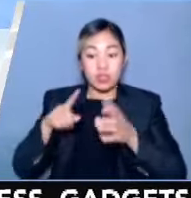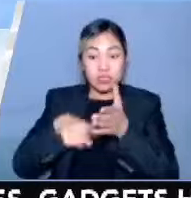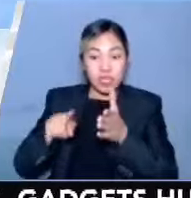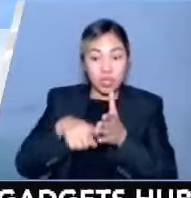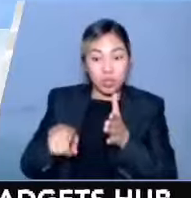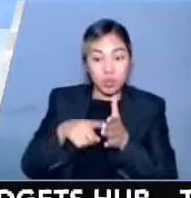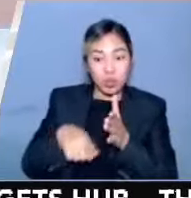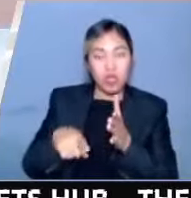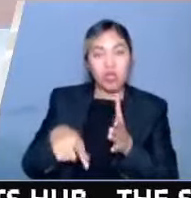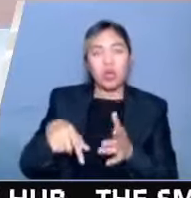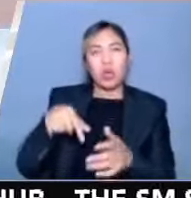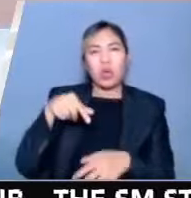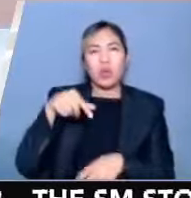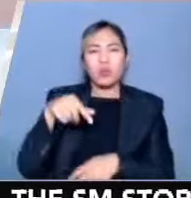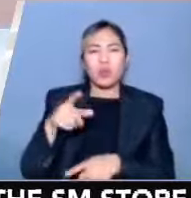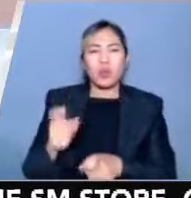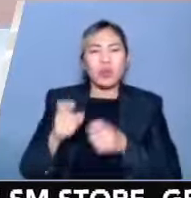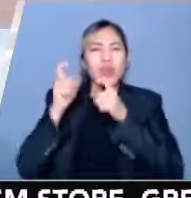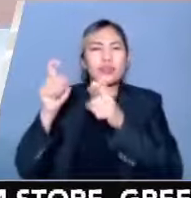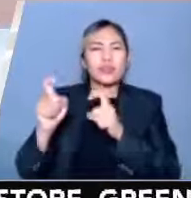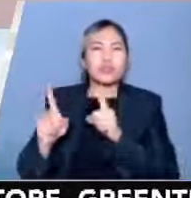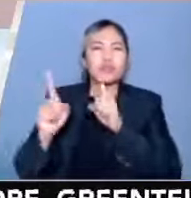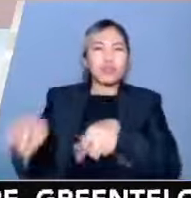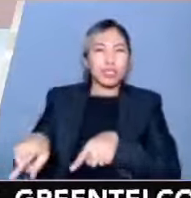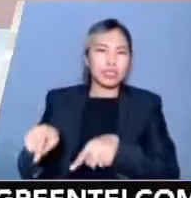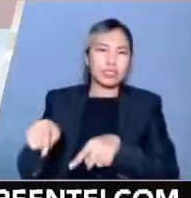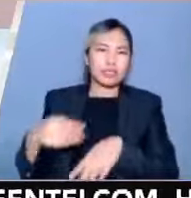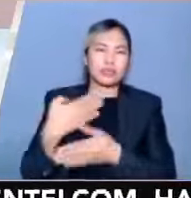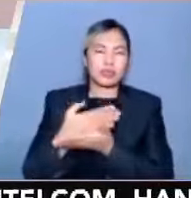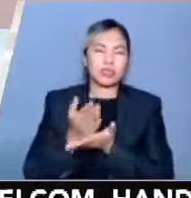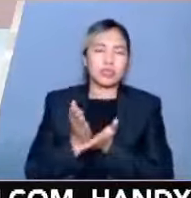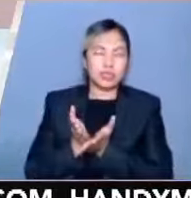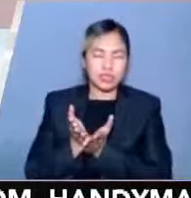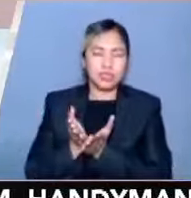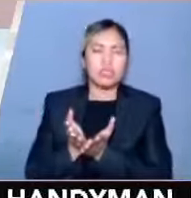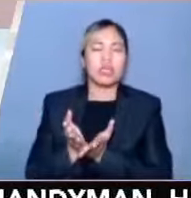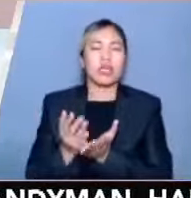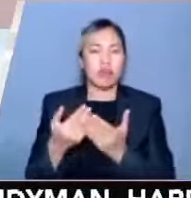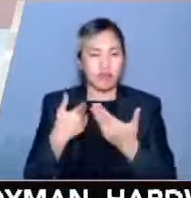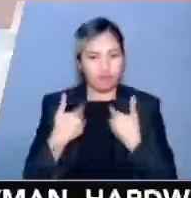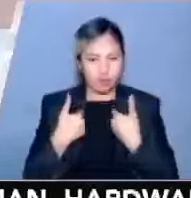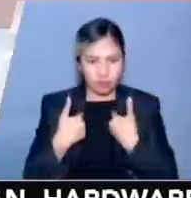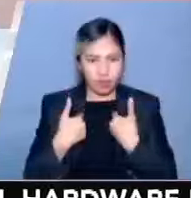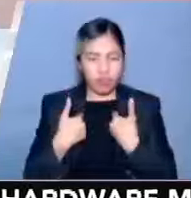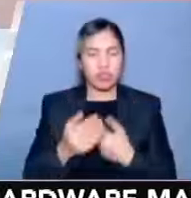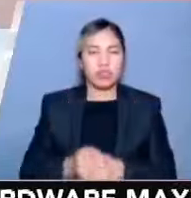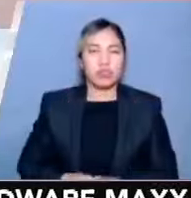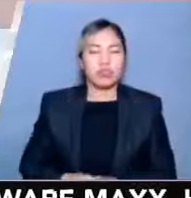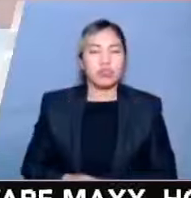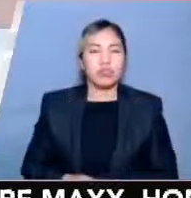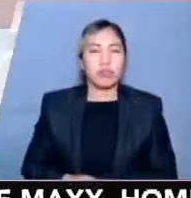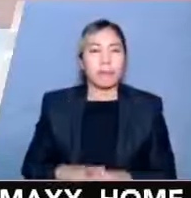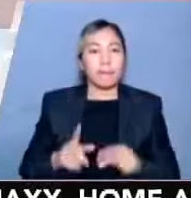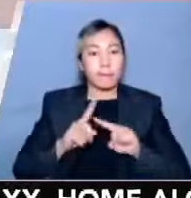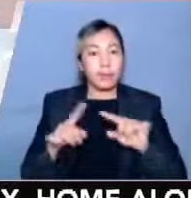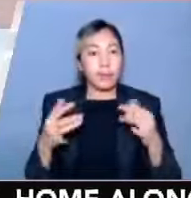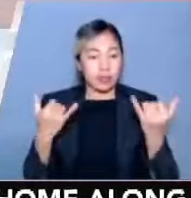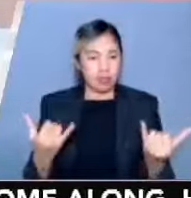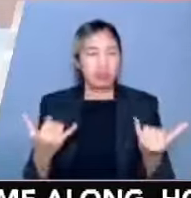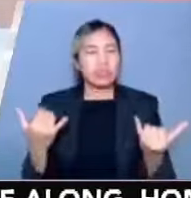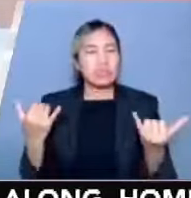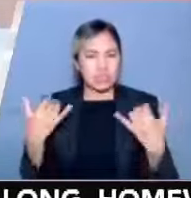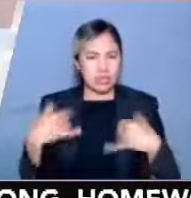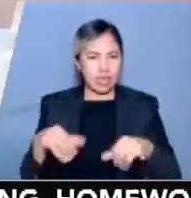pangangailangan ng ating mga regional offices na nagkakailangan na nilang ma-replenish, ano? But as of now, meron pa naman silang enough